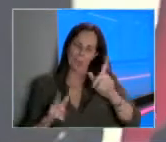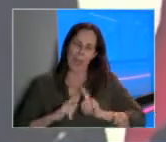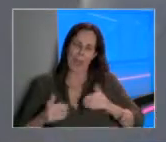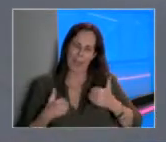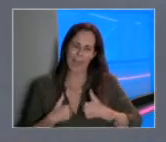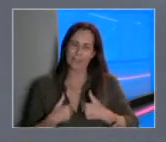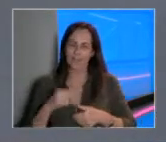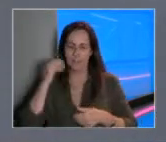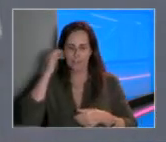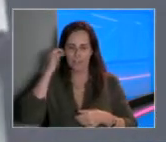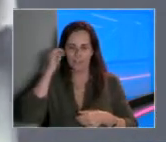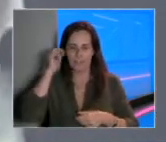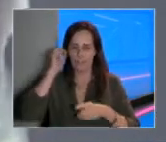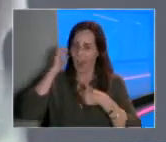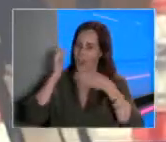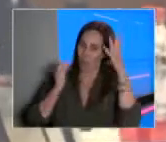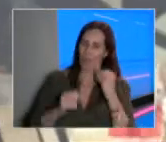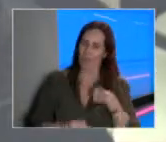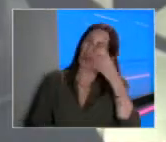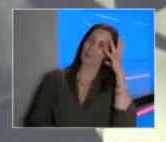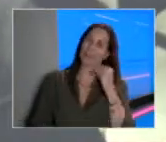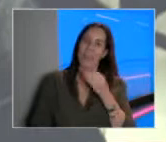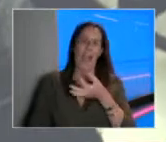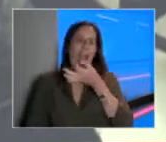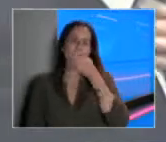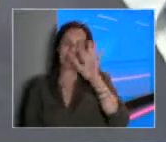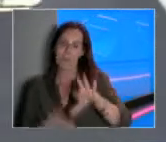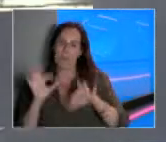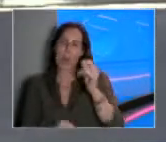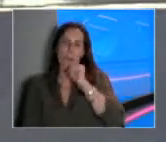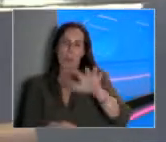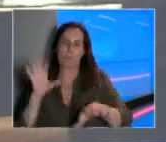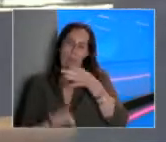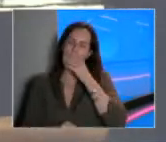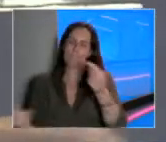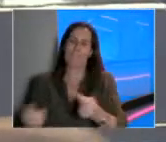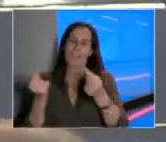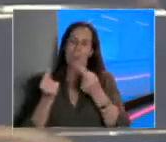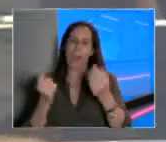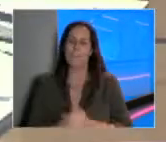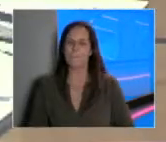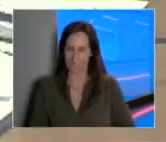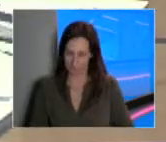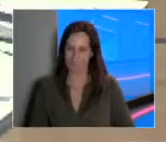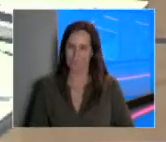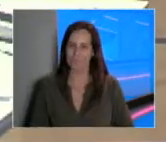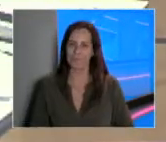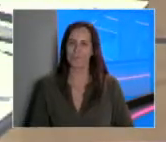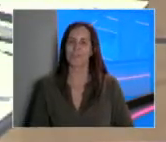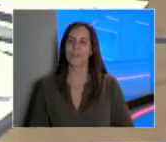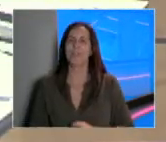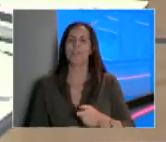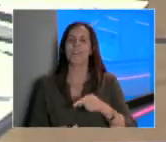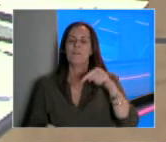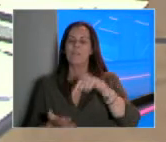לפנינו, זאב קם. אנחנו אבל נהנה, כן. יניר, שיהיה לך ברור. בוודאי, עדיף מאוד מערכת בחירות, זה נגיד ככה במאמר מוסגר. זאב קם, כתב